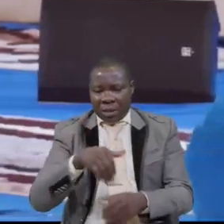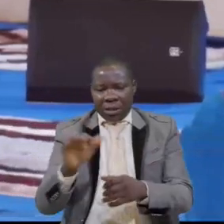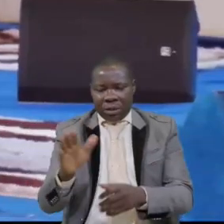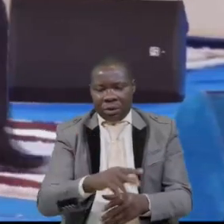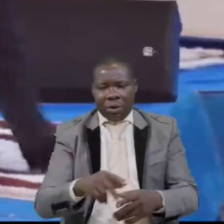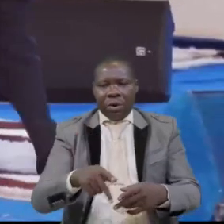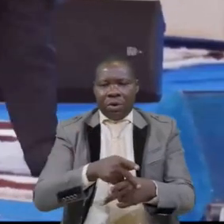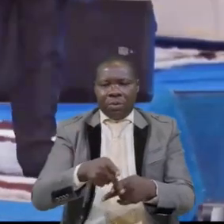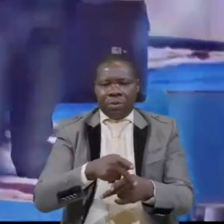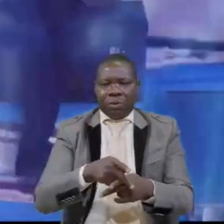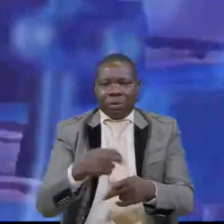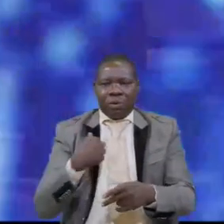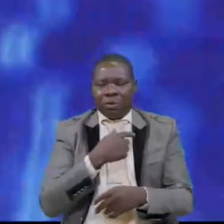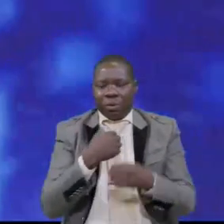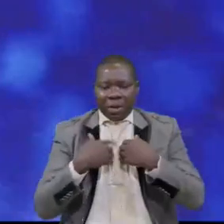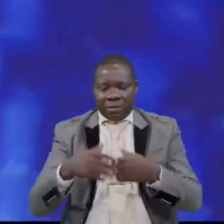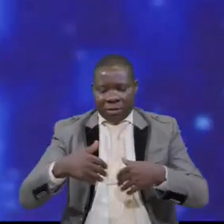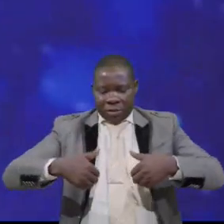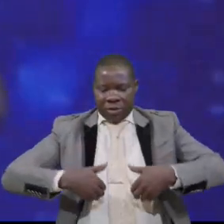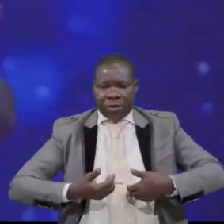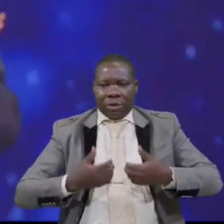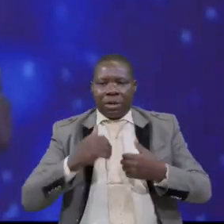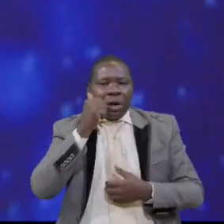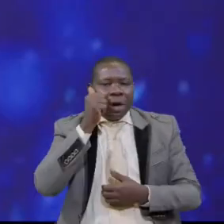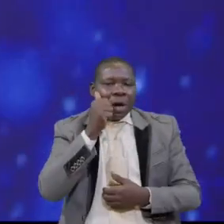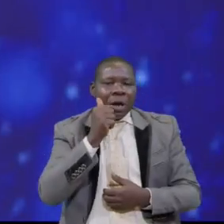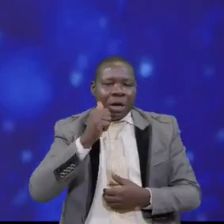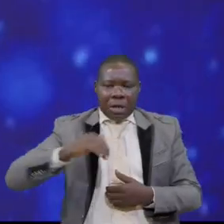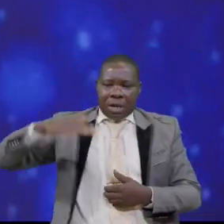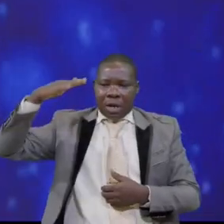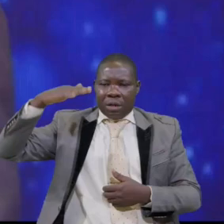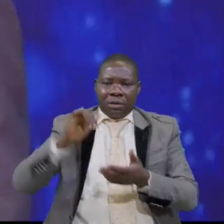avons les jeunes adultes qui sont là.